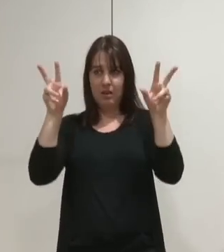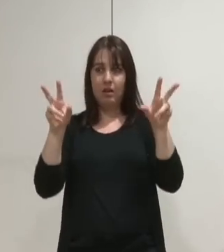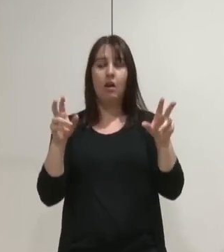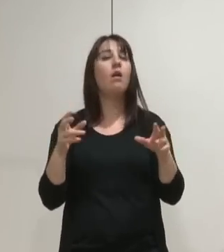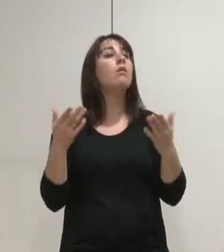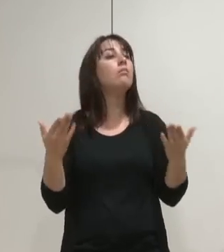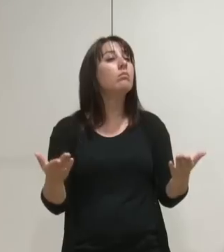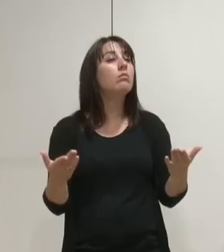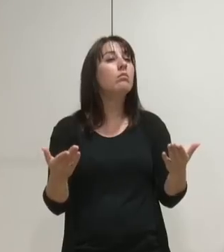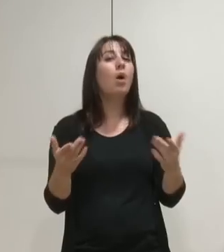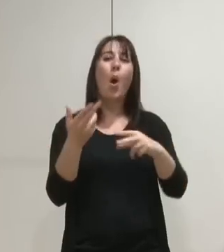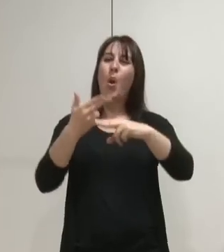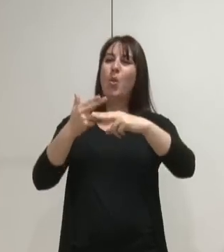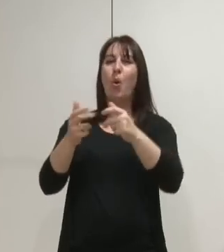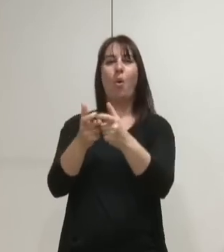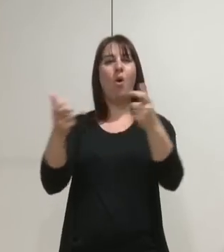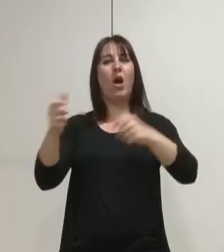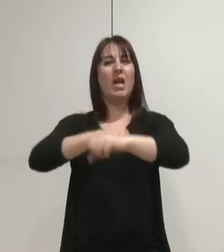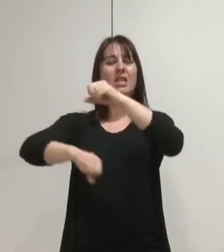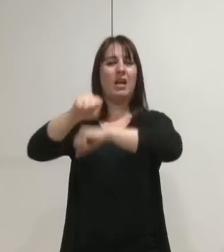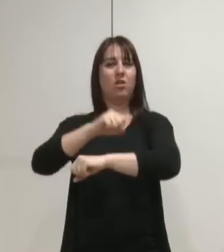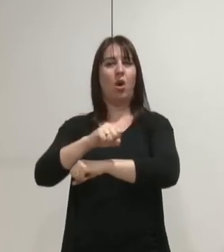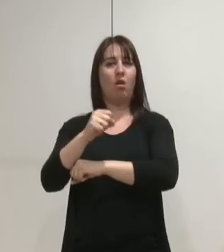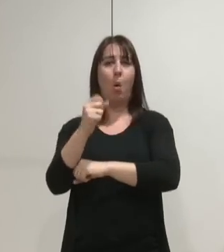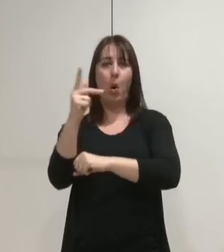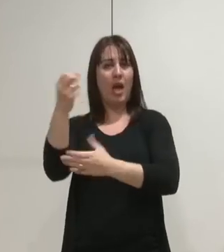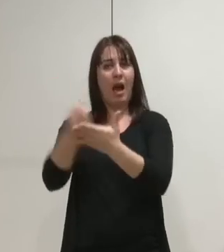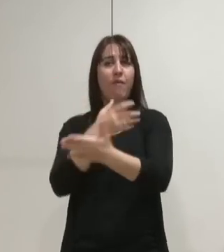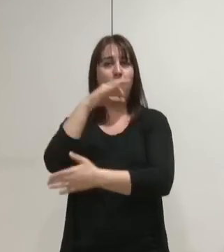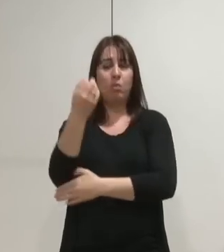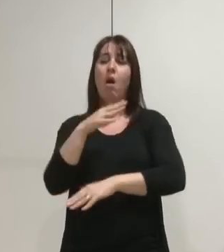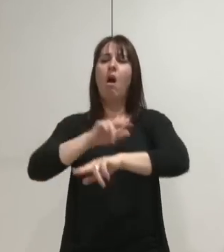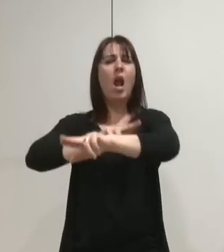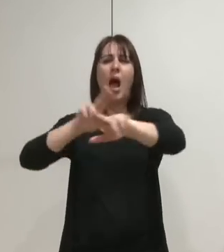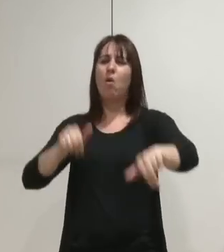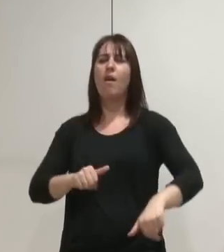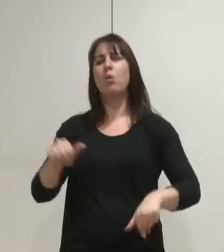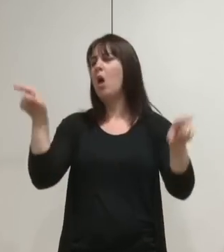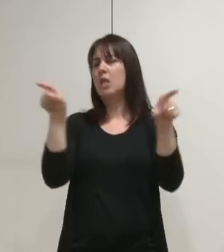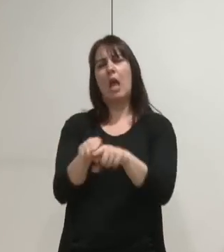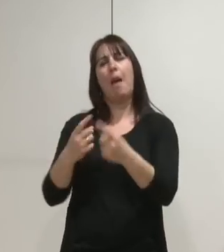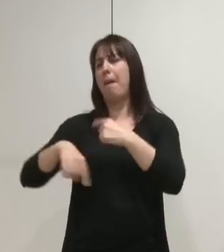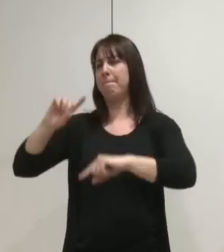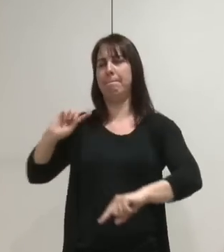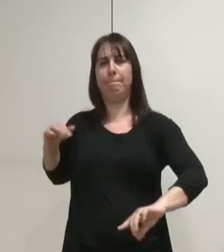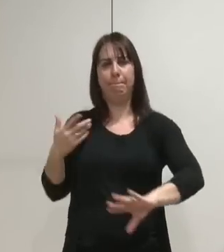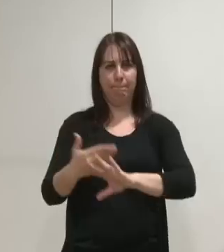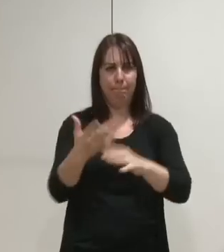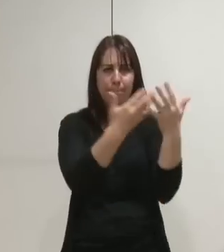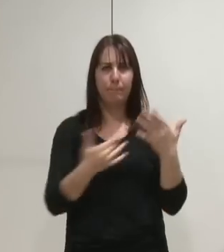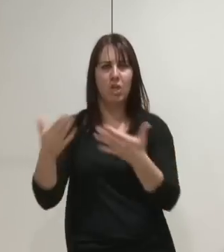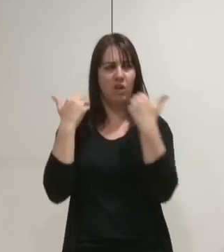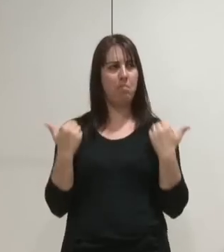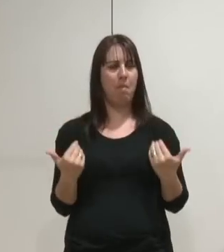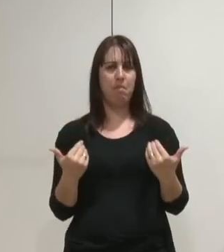nom de l'organisateur la Convention est exactement la même qu'aucun chiffre ne changeait